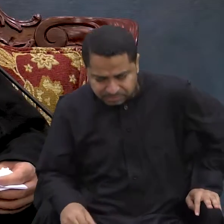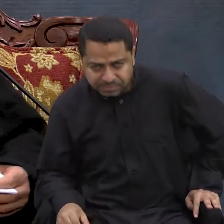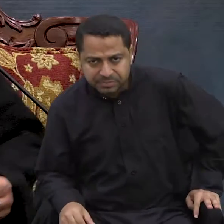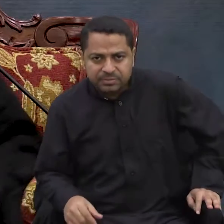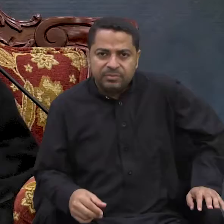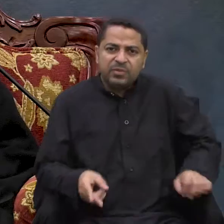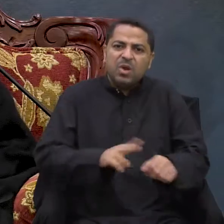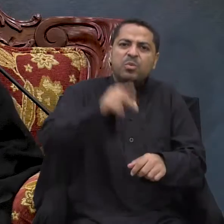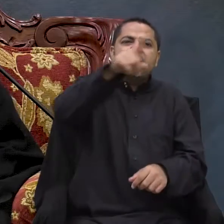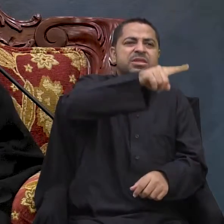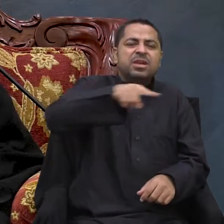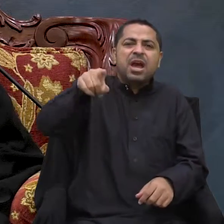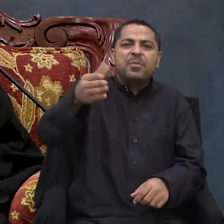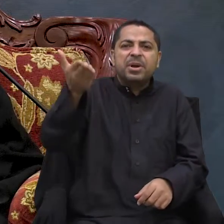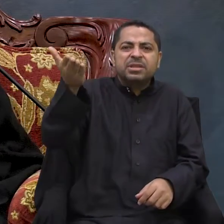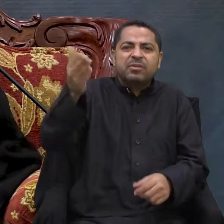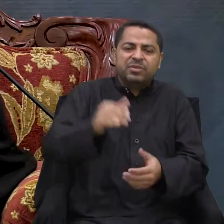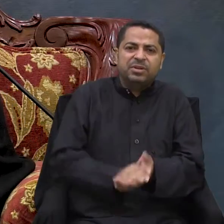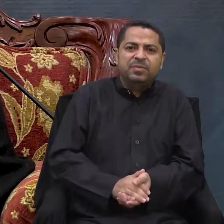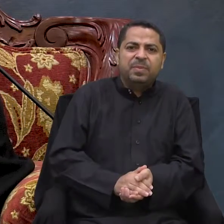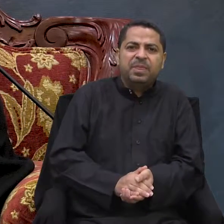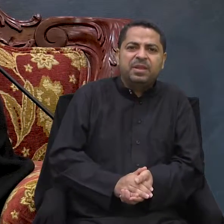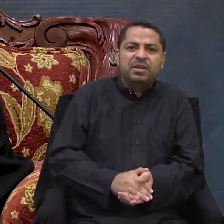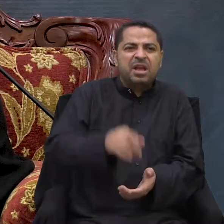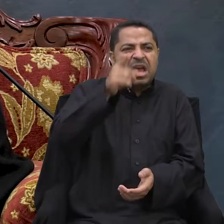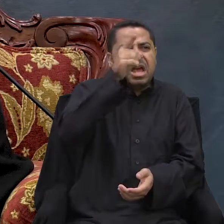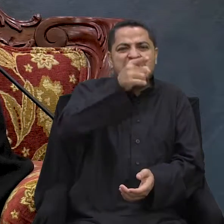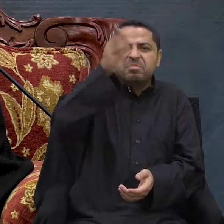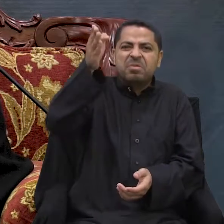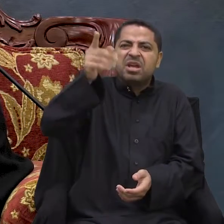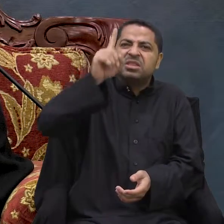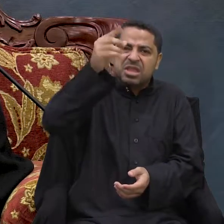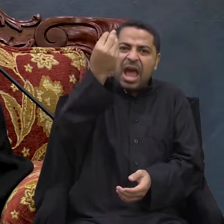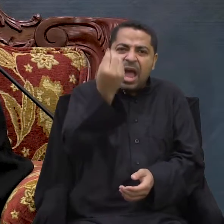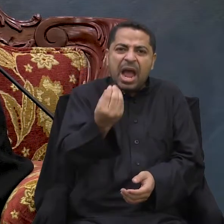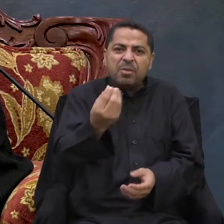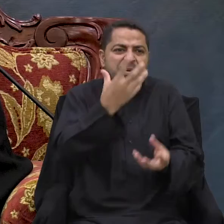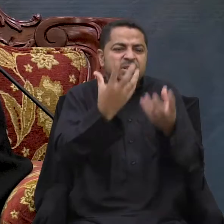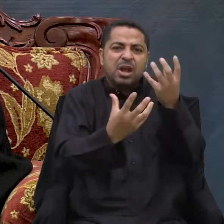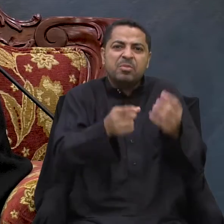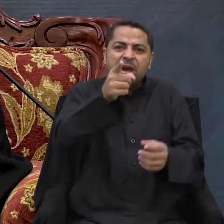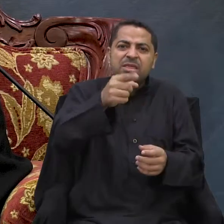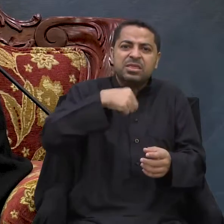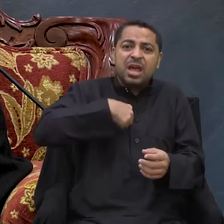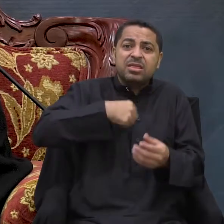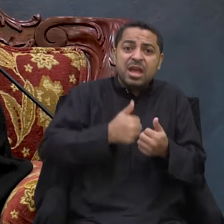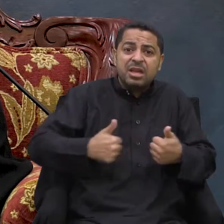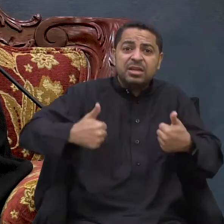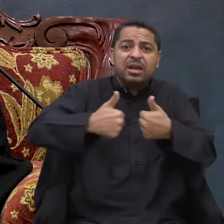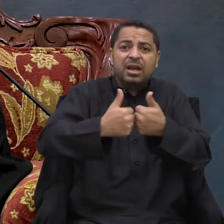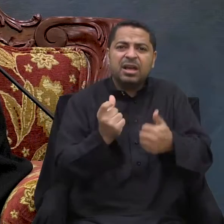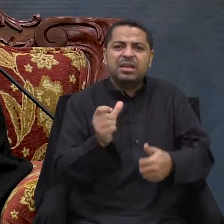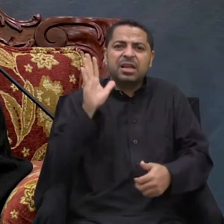أمل لكم أصبح فيهم، فهلا لكم الويلات، تركتمونا